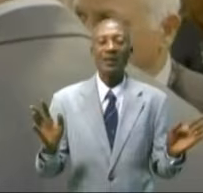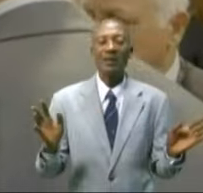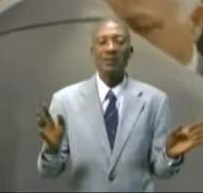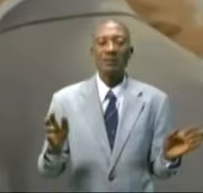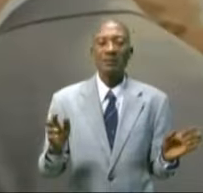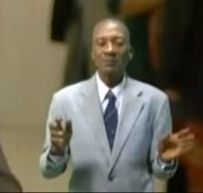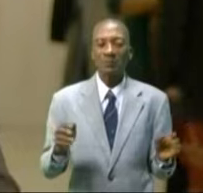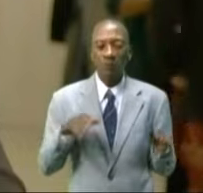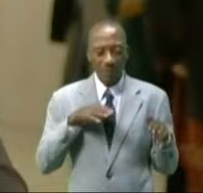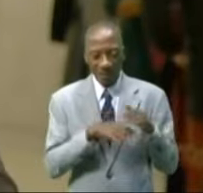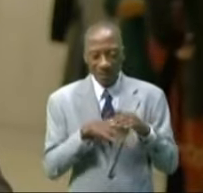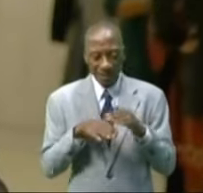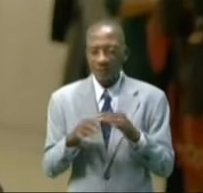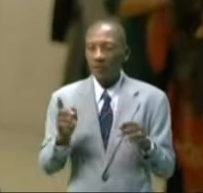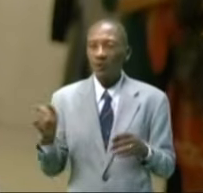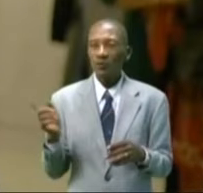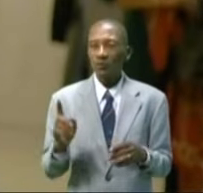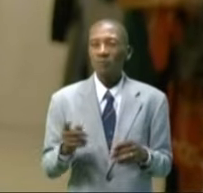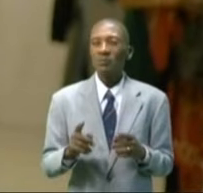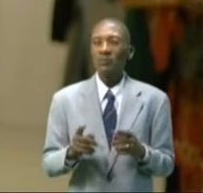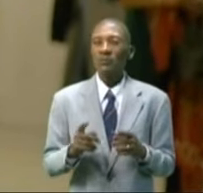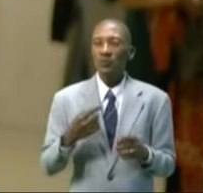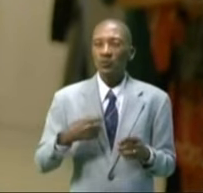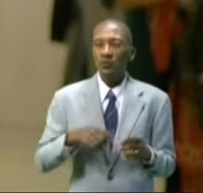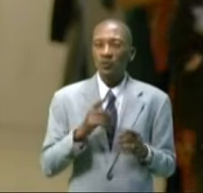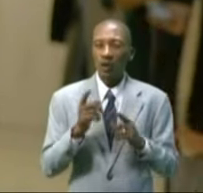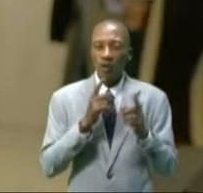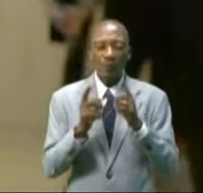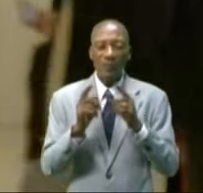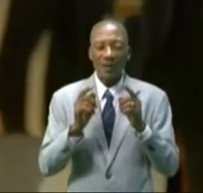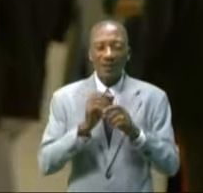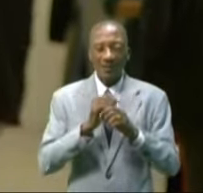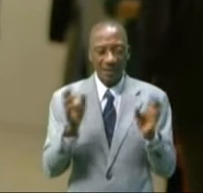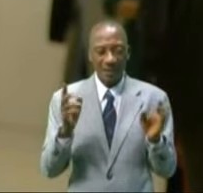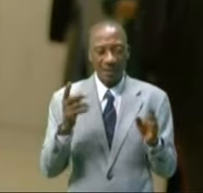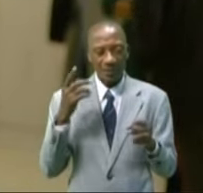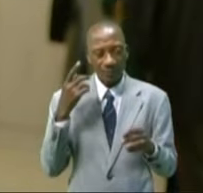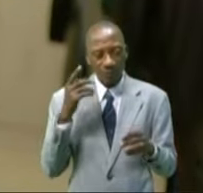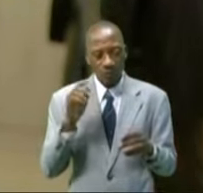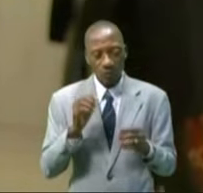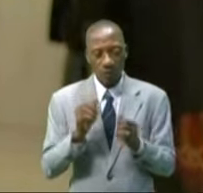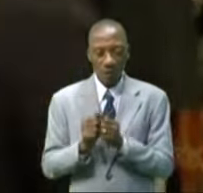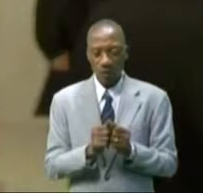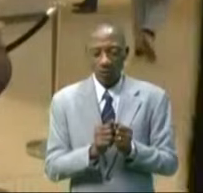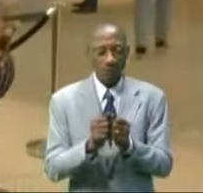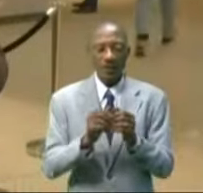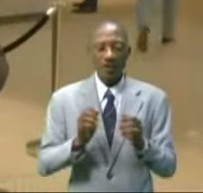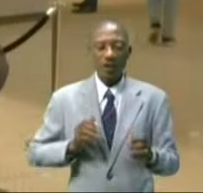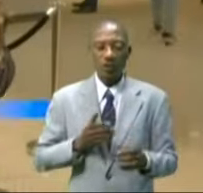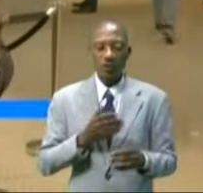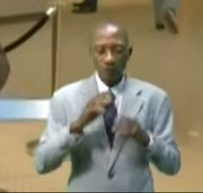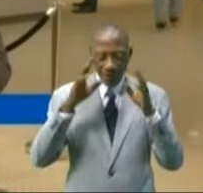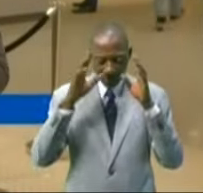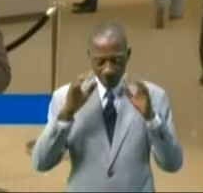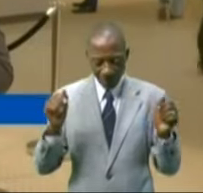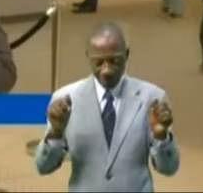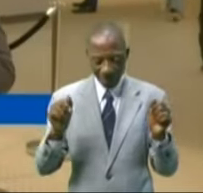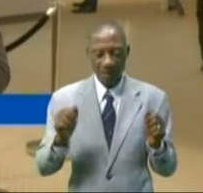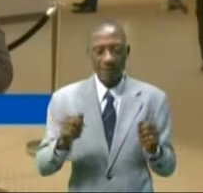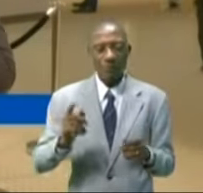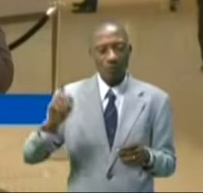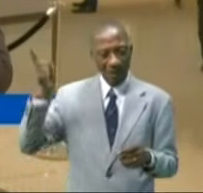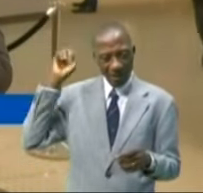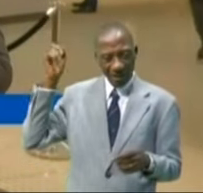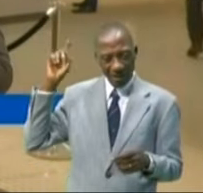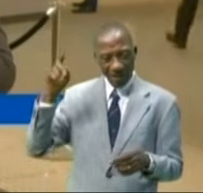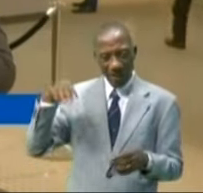la visite imminente du président de la République, Félix-Antoine Tshisekedi, ici à Paris, en France, une visite aux grands enjeux et qui